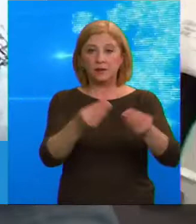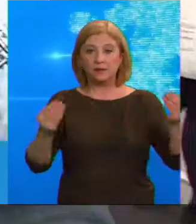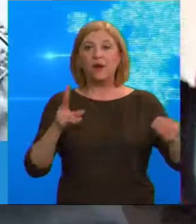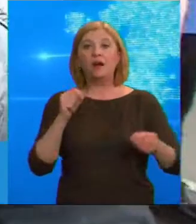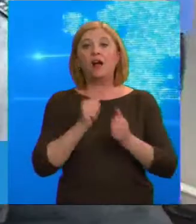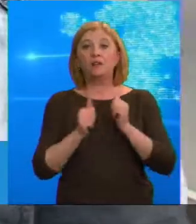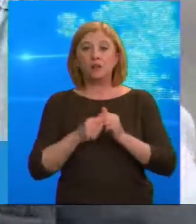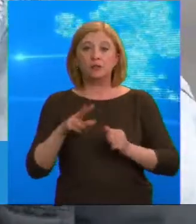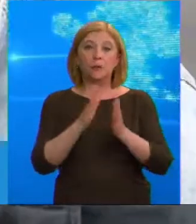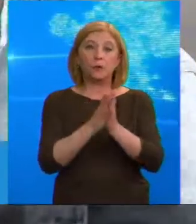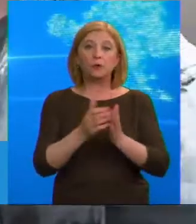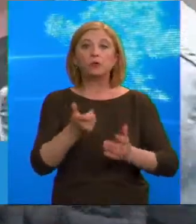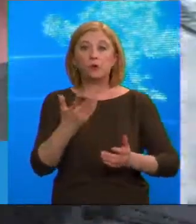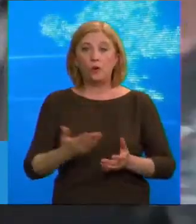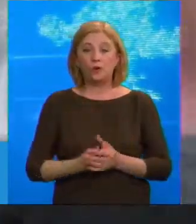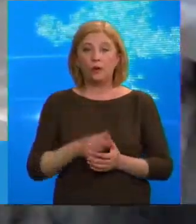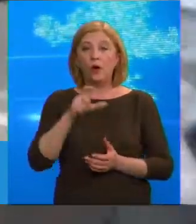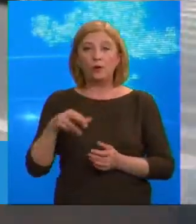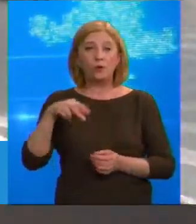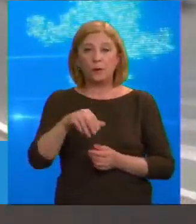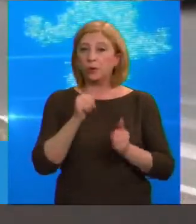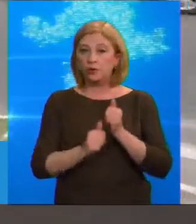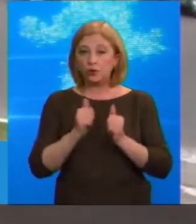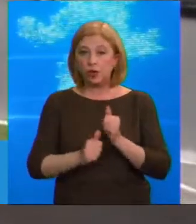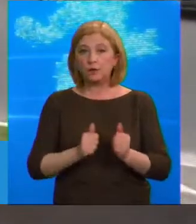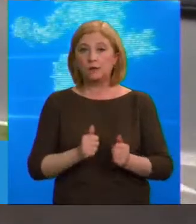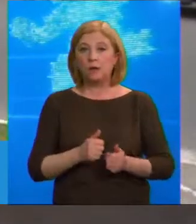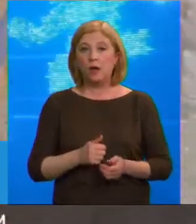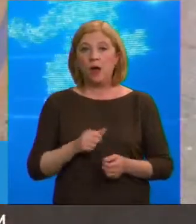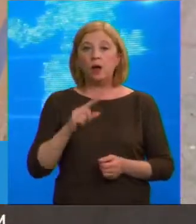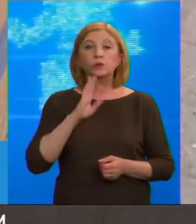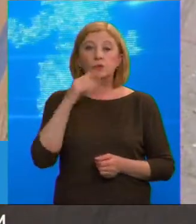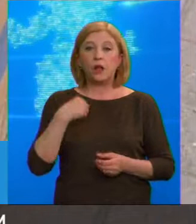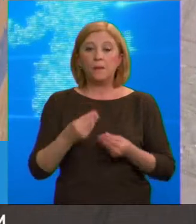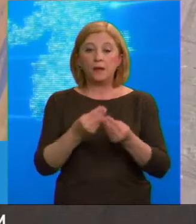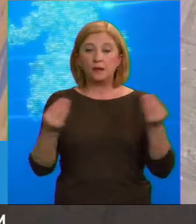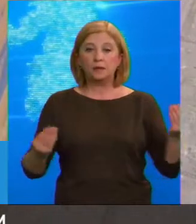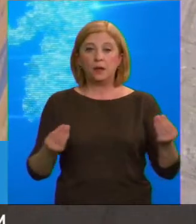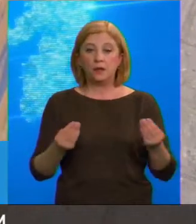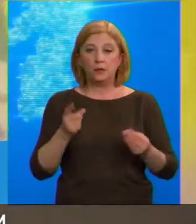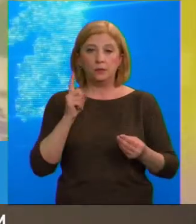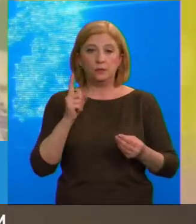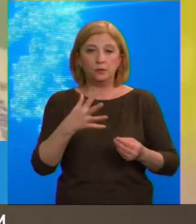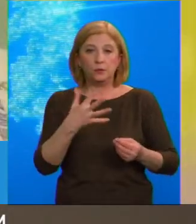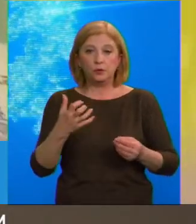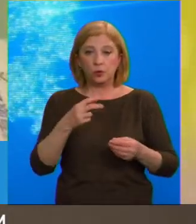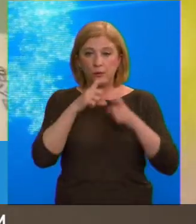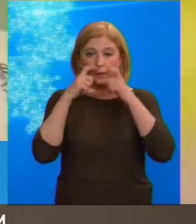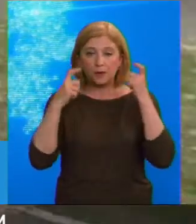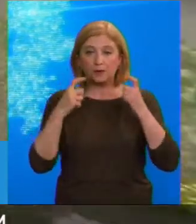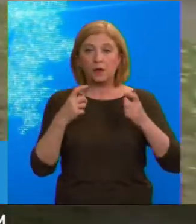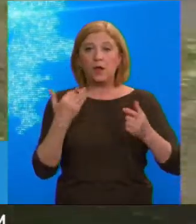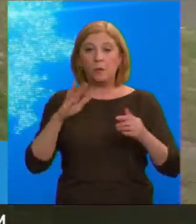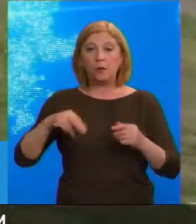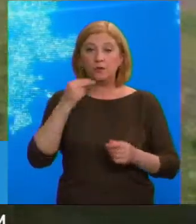подходят, сколько просят? Люди подходят очень часто. С утра мы раздали порядка 1500 масок. Сейчас после